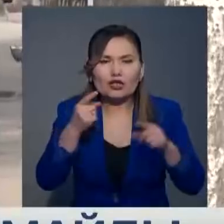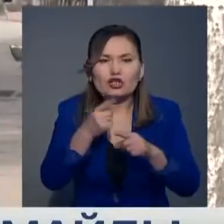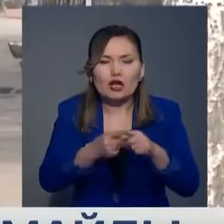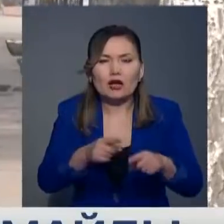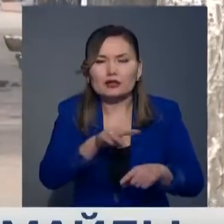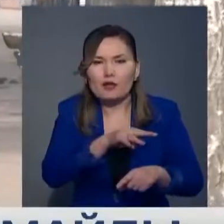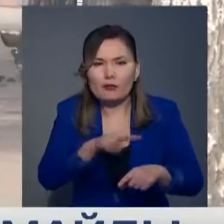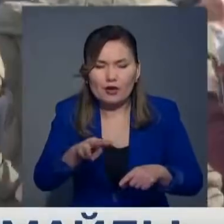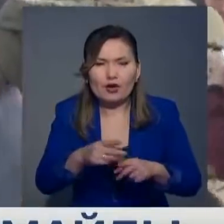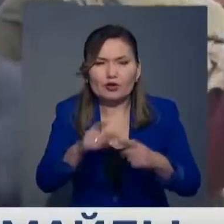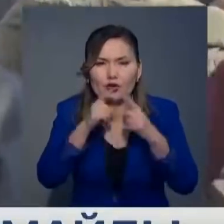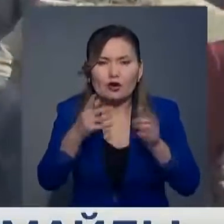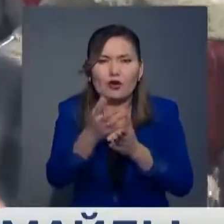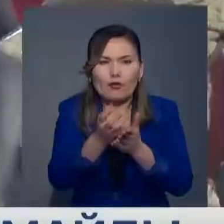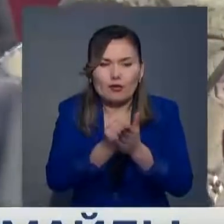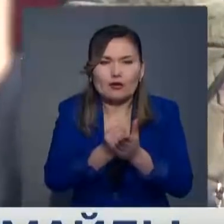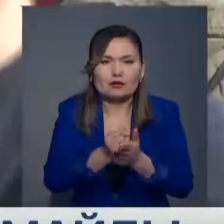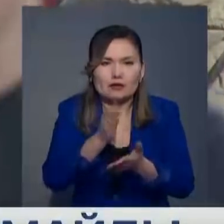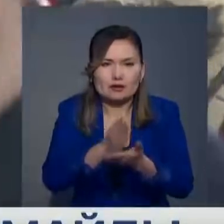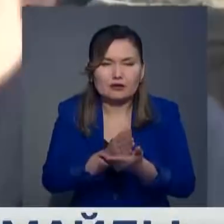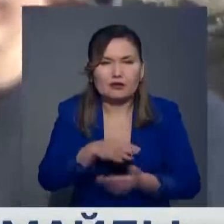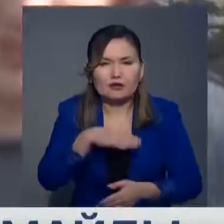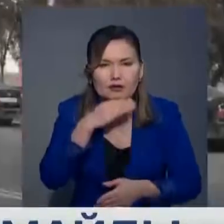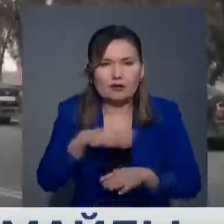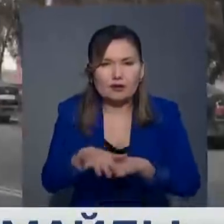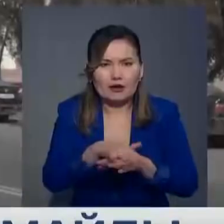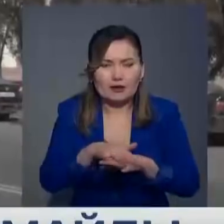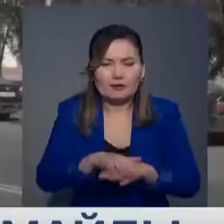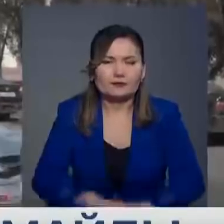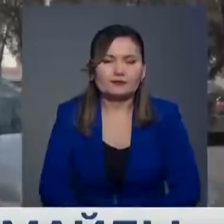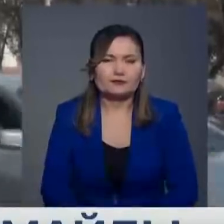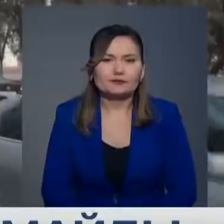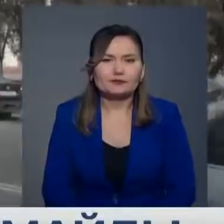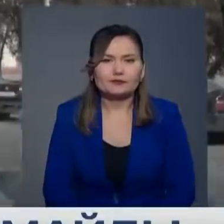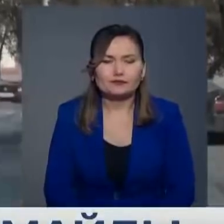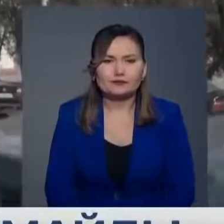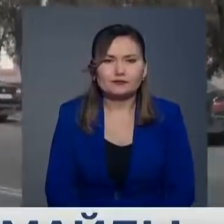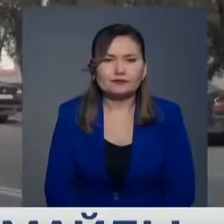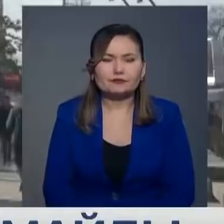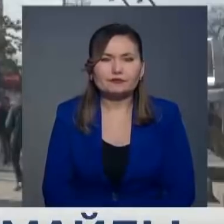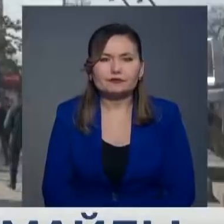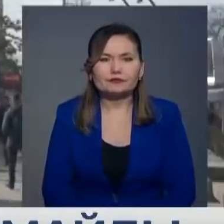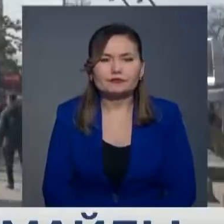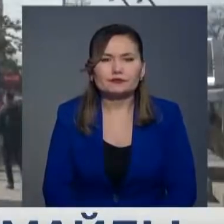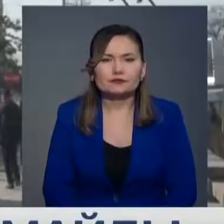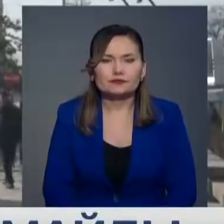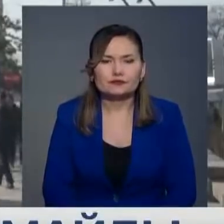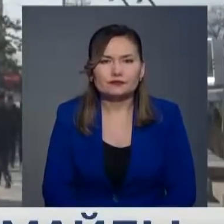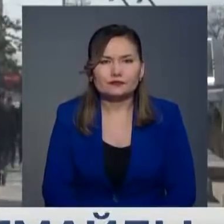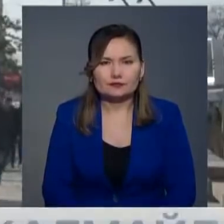аса бетперде мен респиратор сақталып отыр. Жұлдыз Атагелдиева, Бақыт Чермашев, Хабар 24, Бішкек, Қырғызстан.